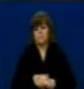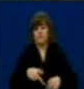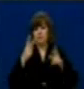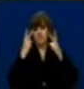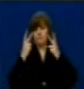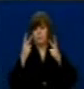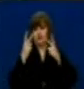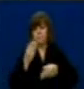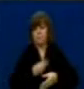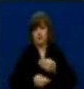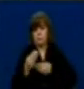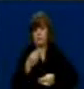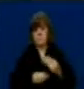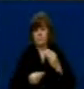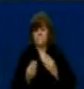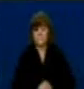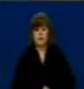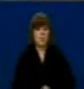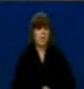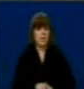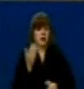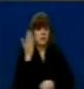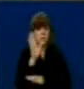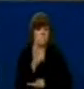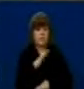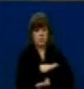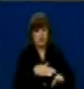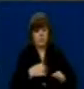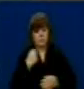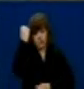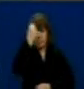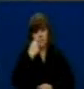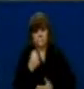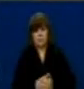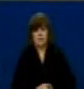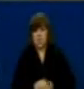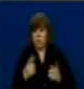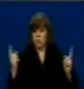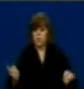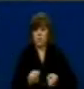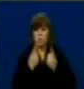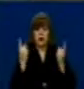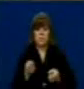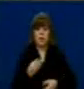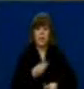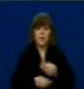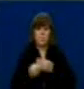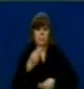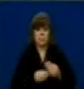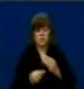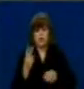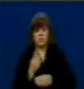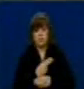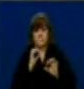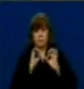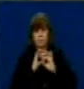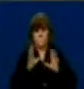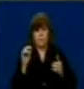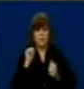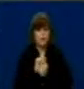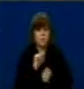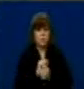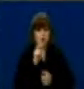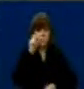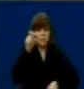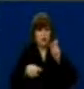bërit biznes. Deputet të Kuvendit Kosovës, gjendja socioekonomike e një shteti nuk ka të bëjë me historinë e